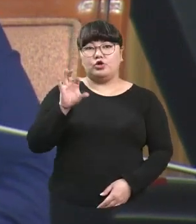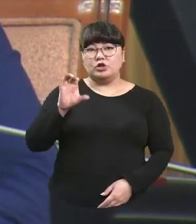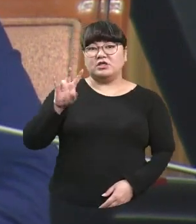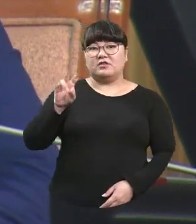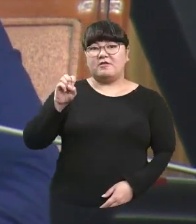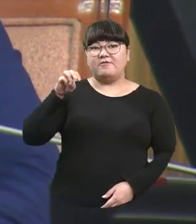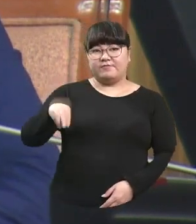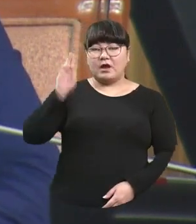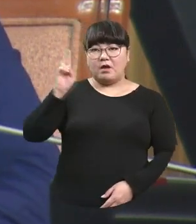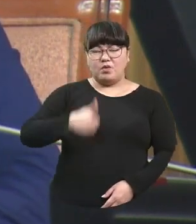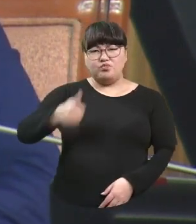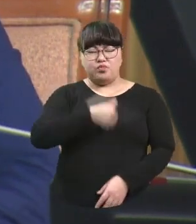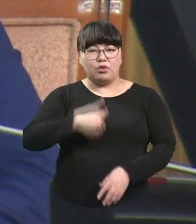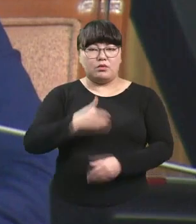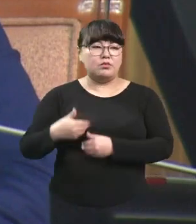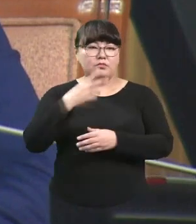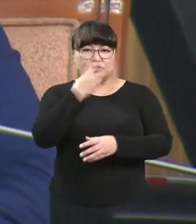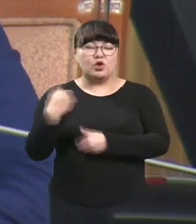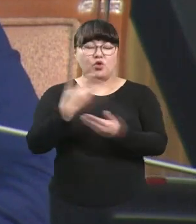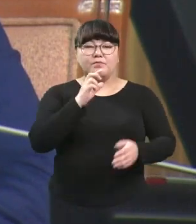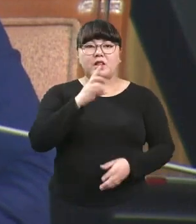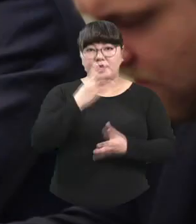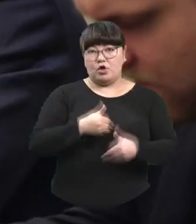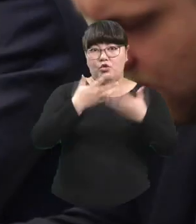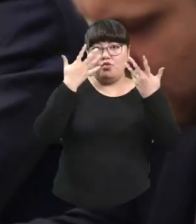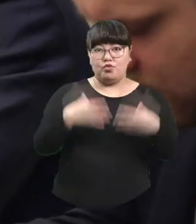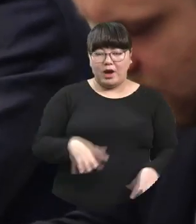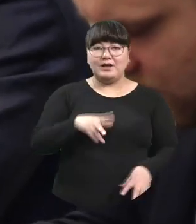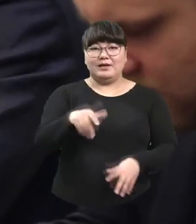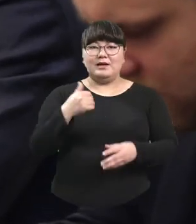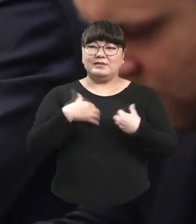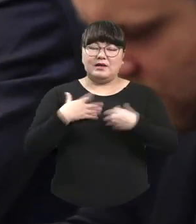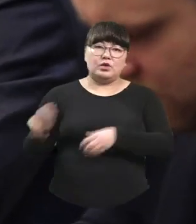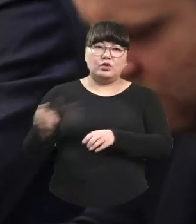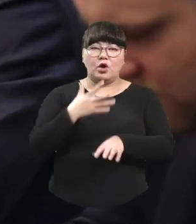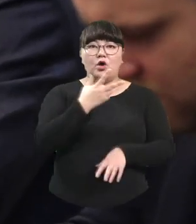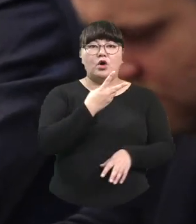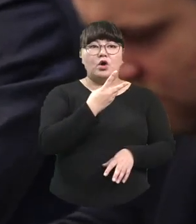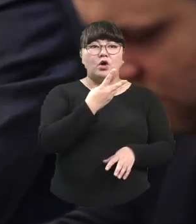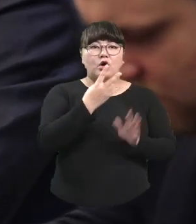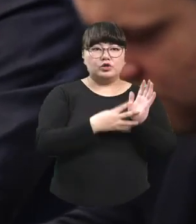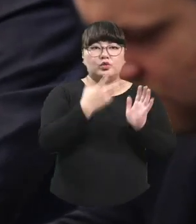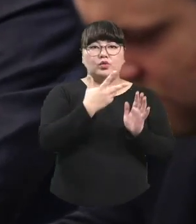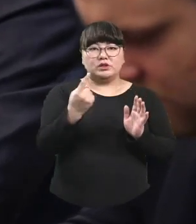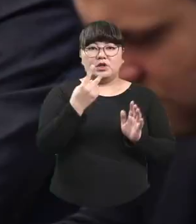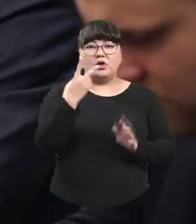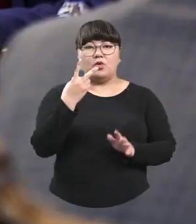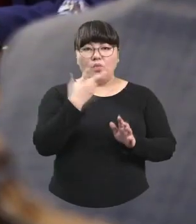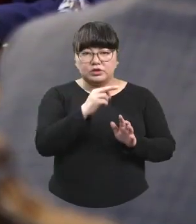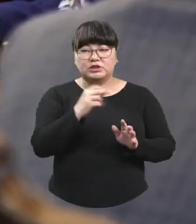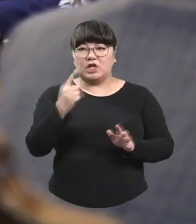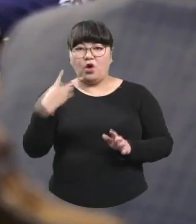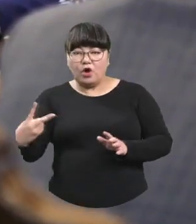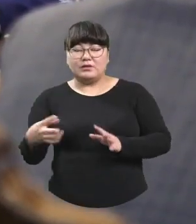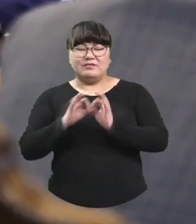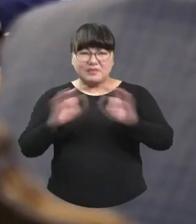бол бүрэн хэмжээгээр ханган нийлүүлэхэд бэлэн байгаа гэдгийг мэдгдсэн. За тэгвэл одоо ингээд яаралтай ачуулаач гэсэн дээр 29, 31, 20 гэхэд нарийн графика